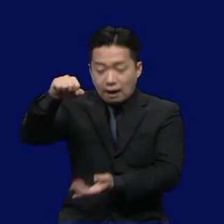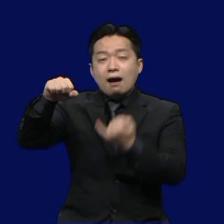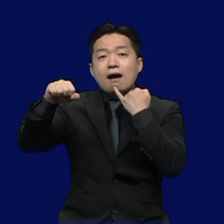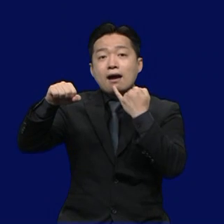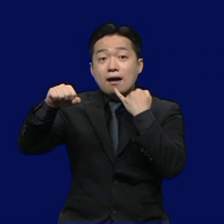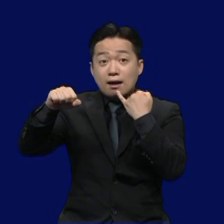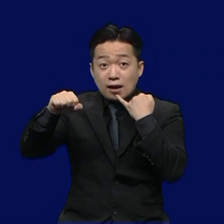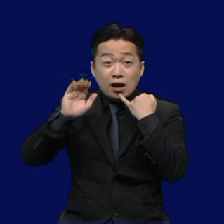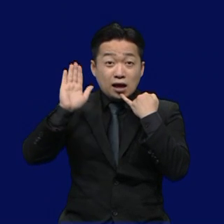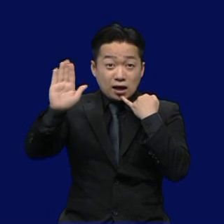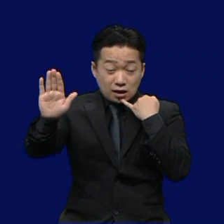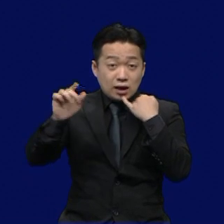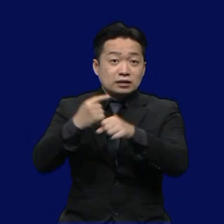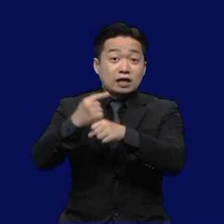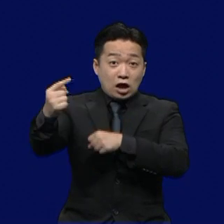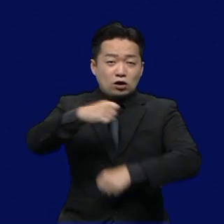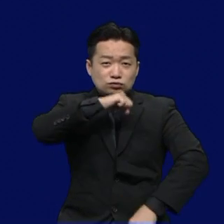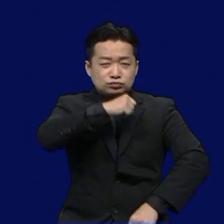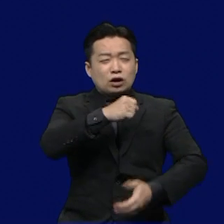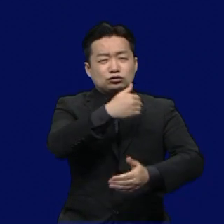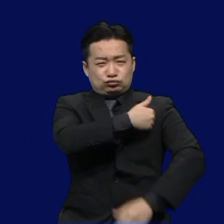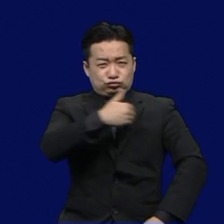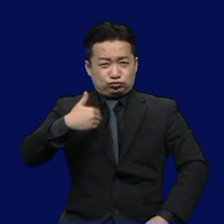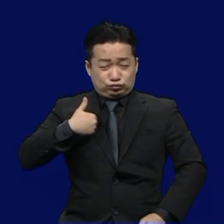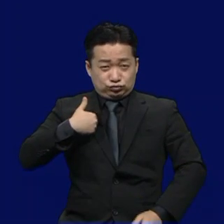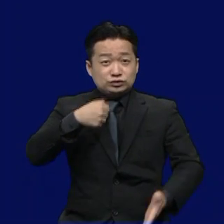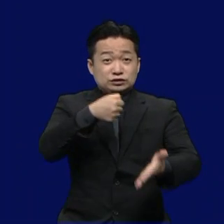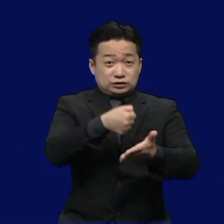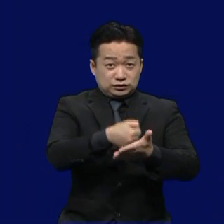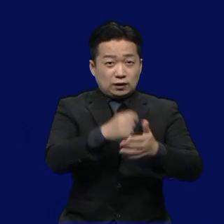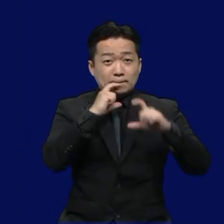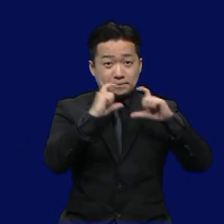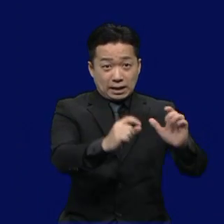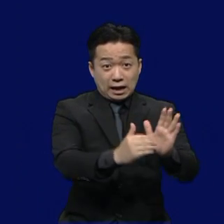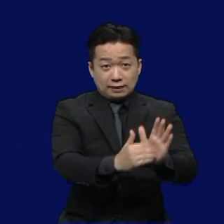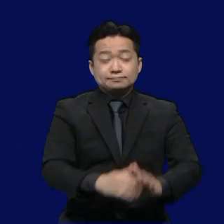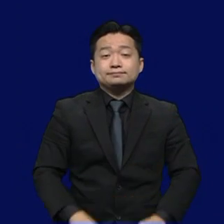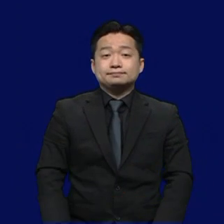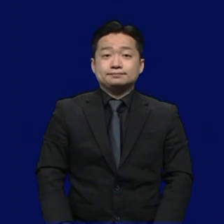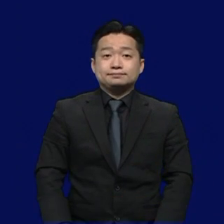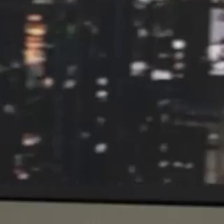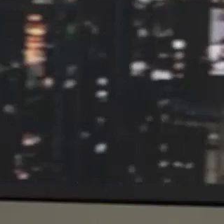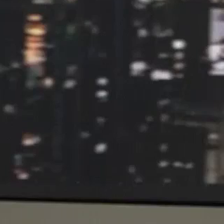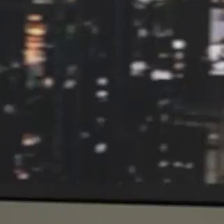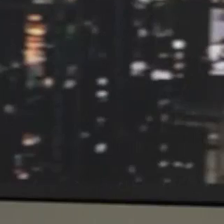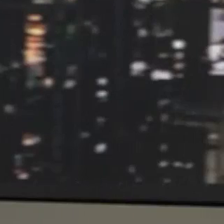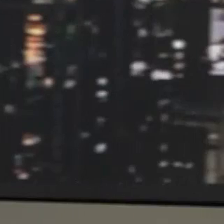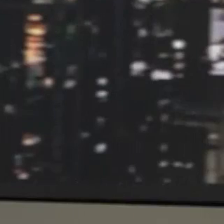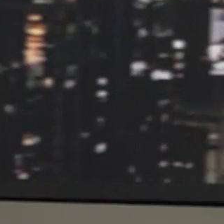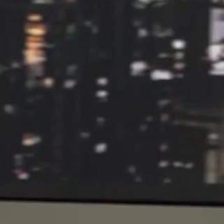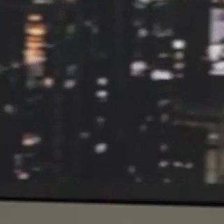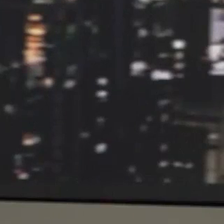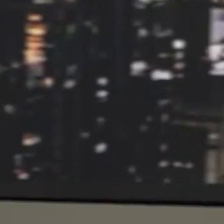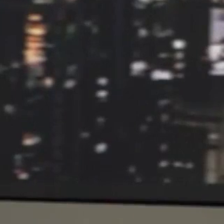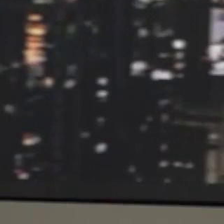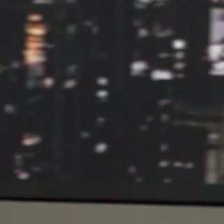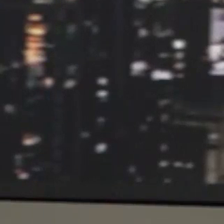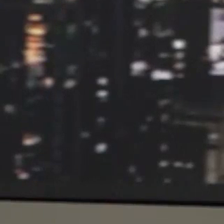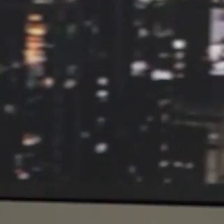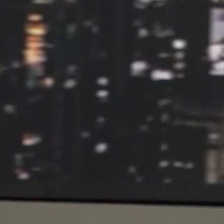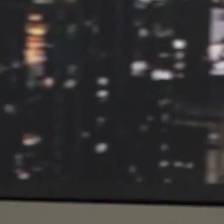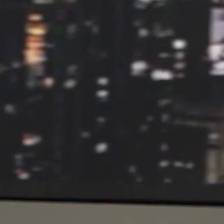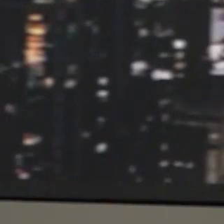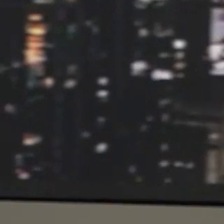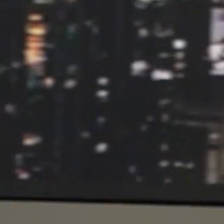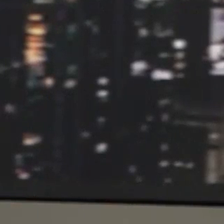충분한 예산을 배정 하라고 지시했습니다 sbs 김 게 됩니다 안녕하십니까 개념입니다 더 많은